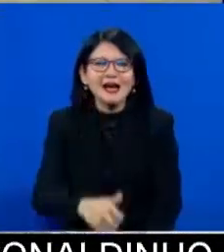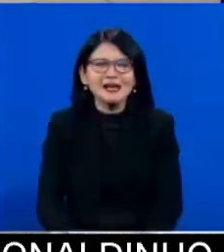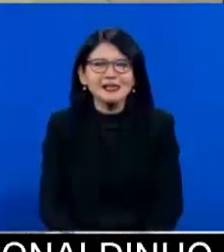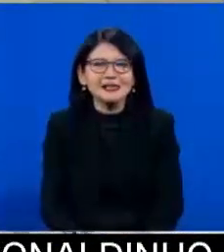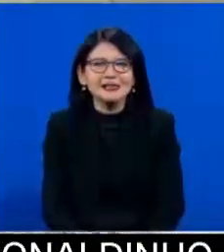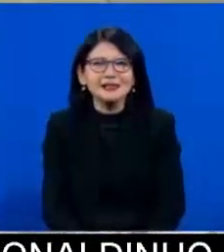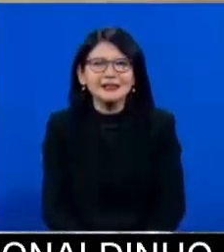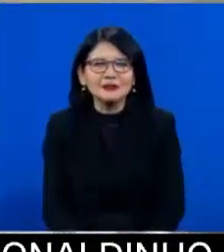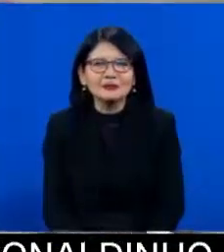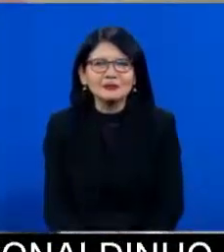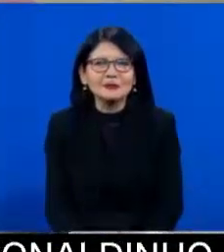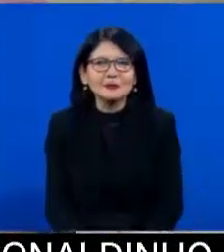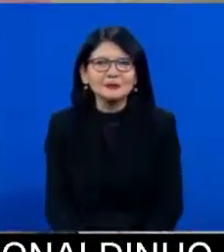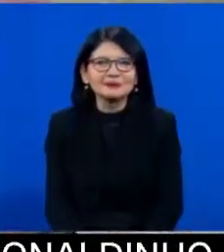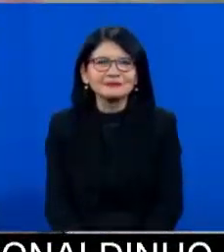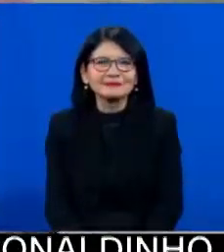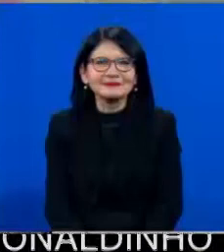dunia.